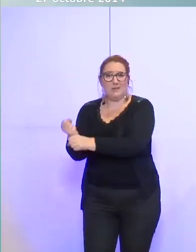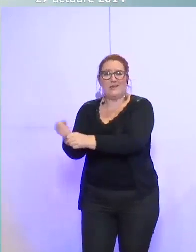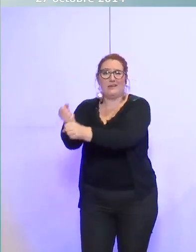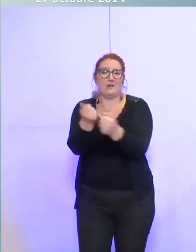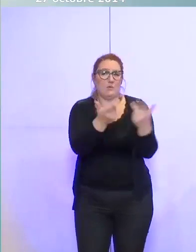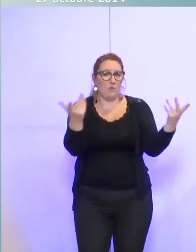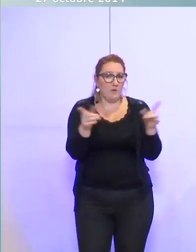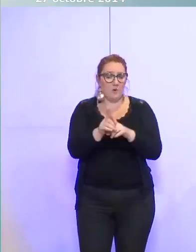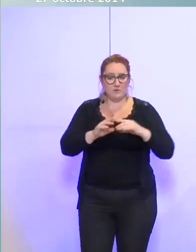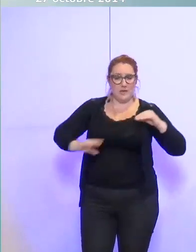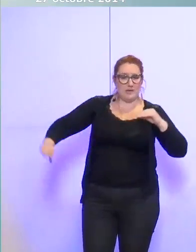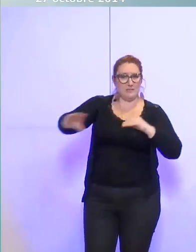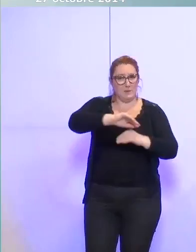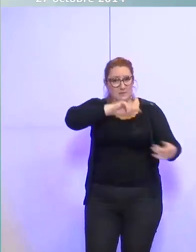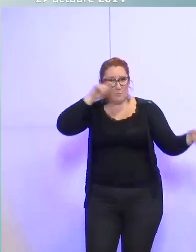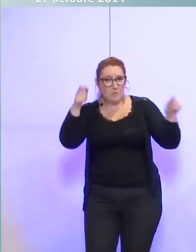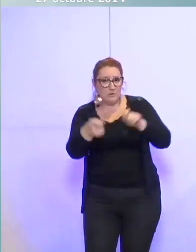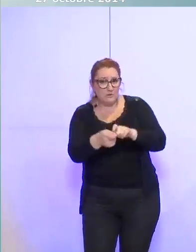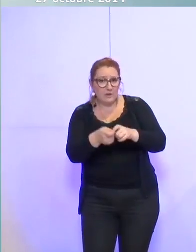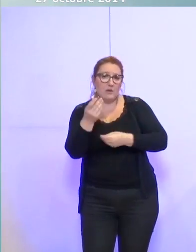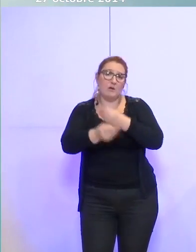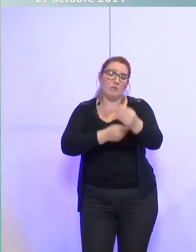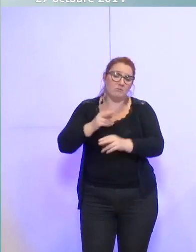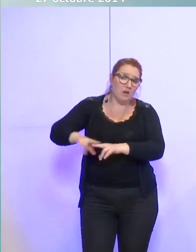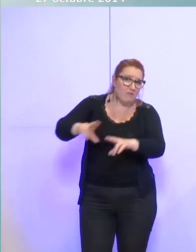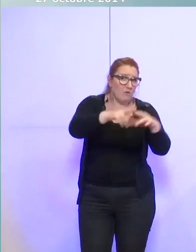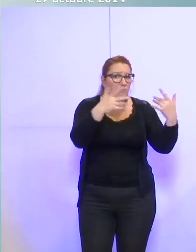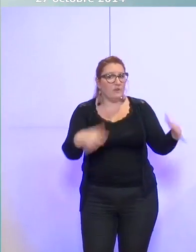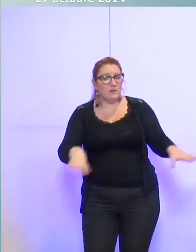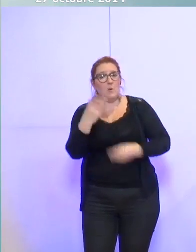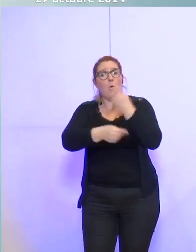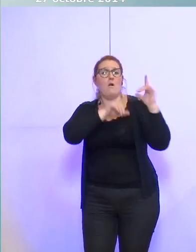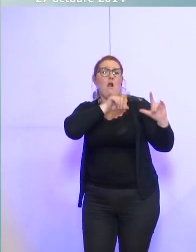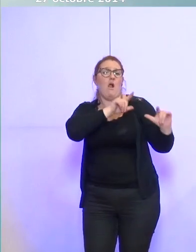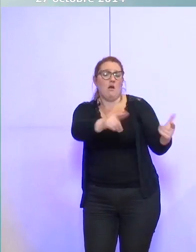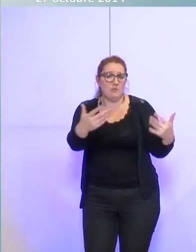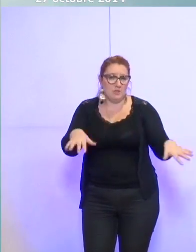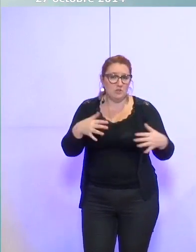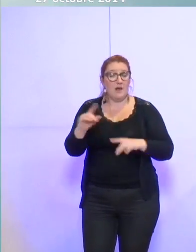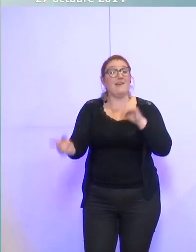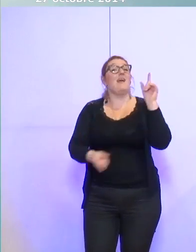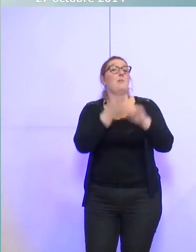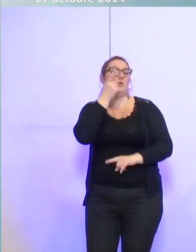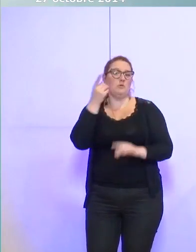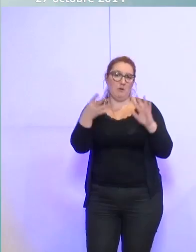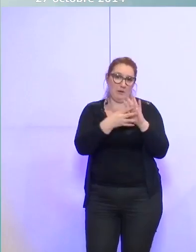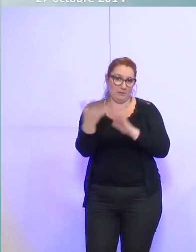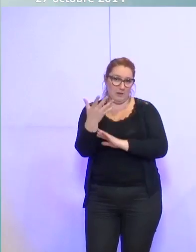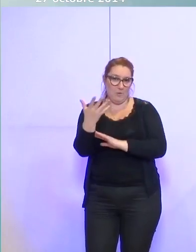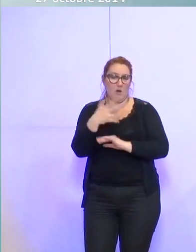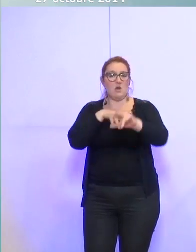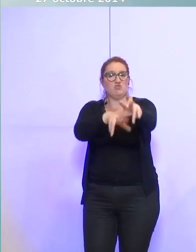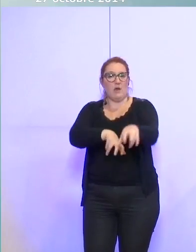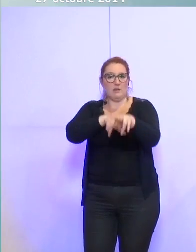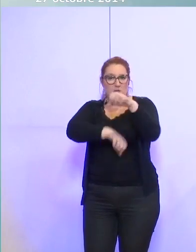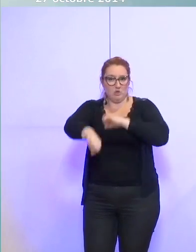espace préexistant? Est-ce que c'est un espace qui a été créé après des travaux? Et surtout, peut-être le plus important, c'est l'organisation du jardinage.